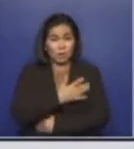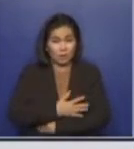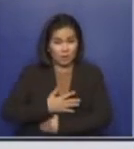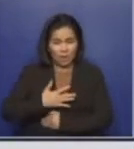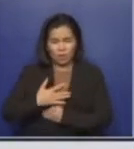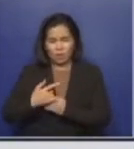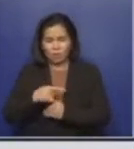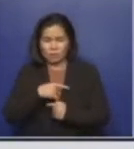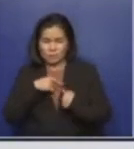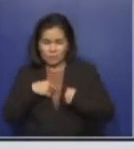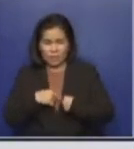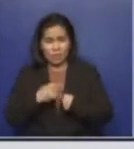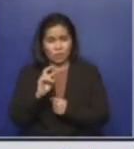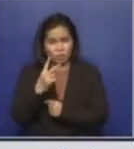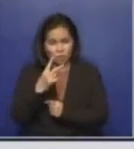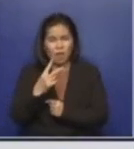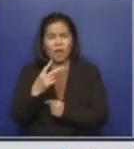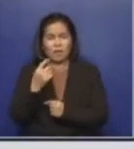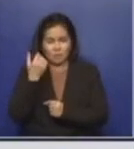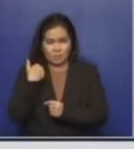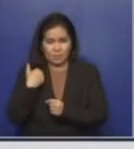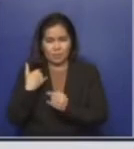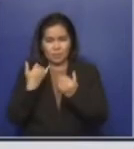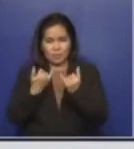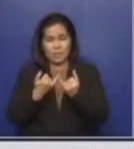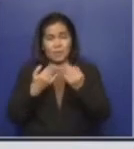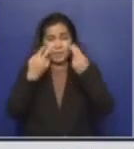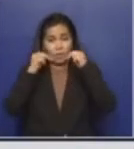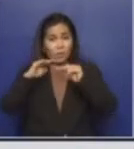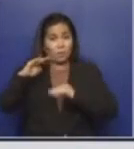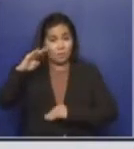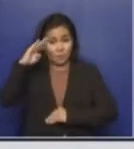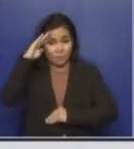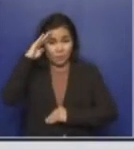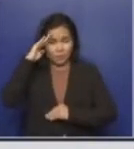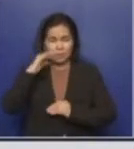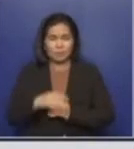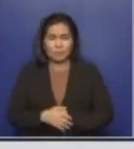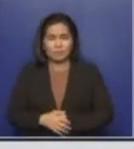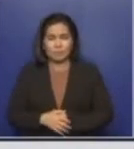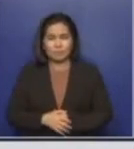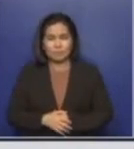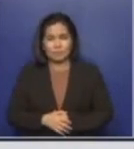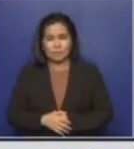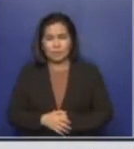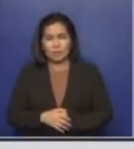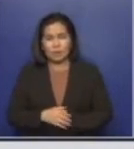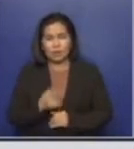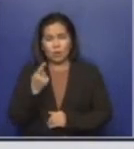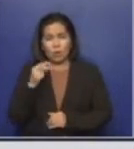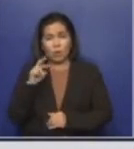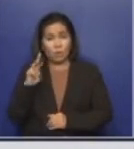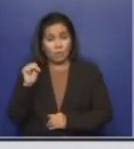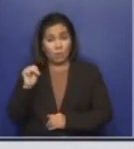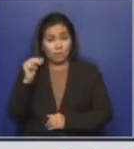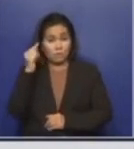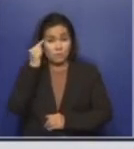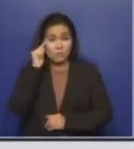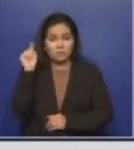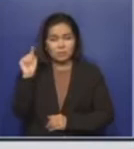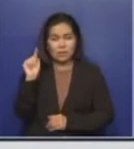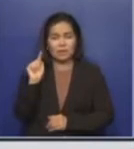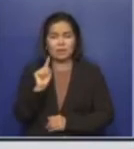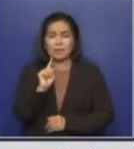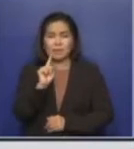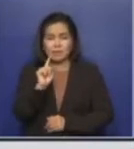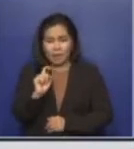ยท่านนายกรัฐมนตรีชื่อประยุทธ์จันทร์โอชานี่คณะรัฐบาลท่านคิดยังไงพอ